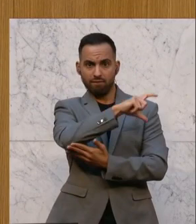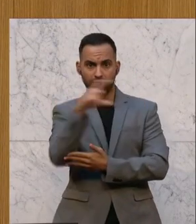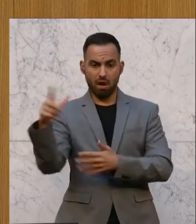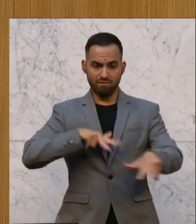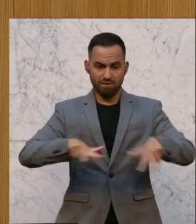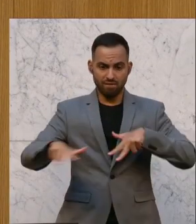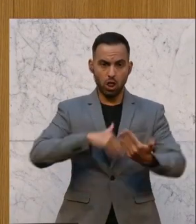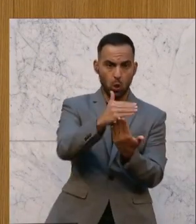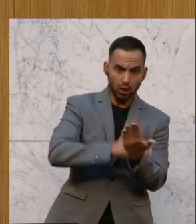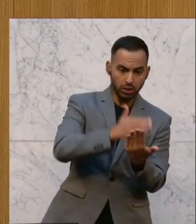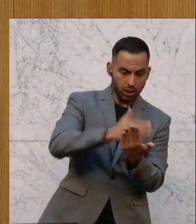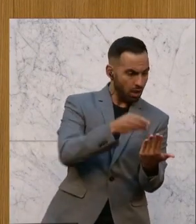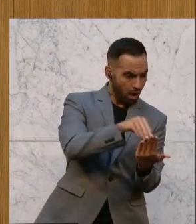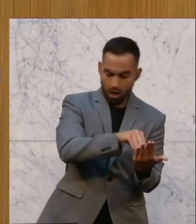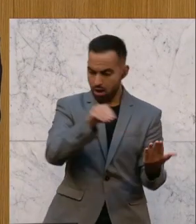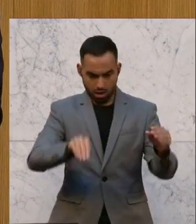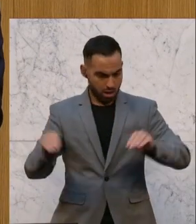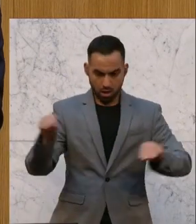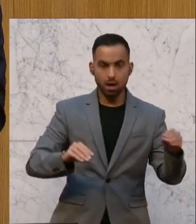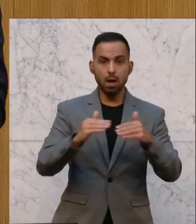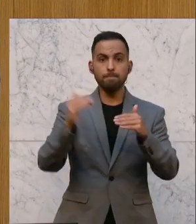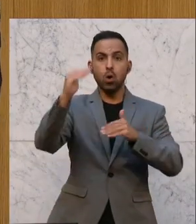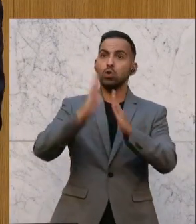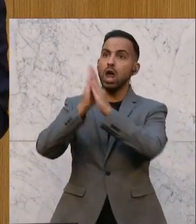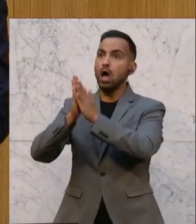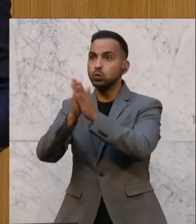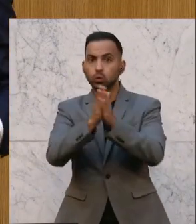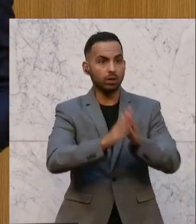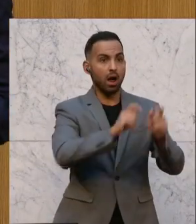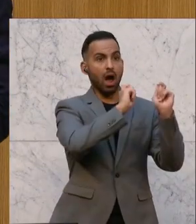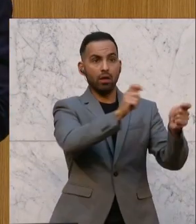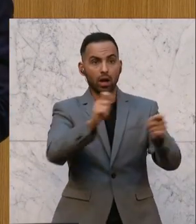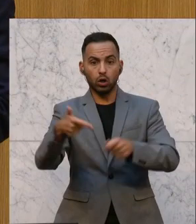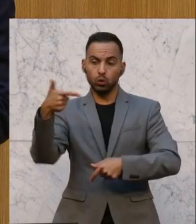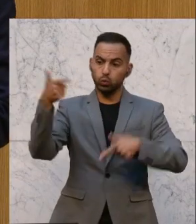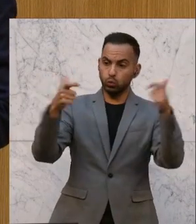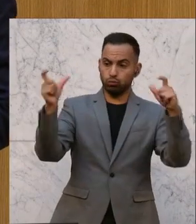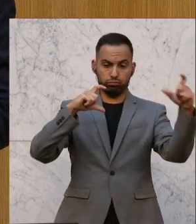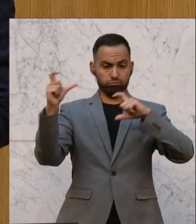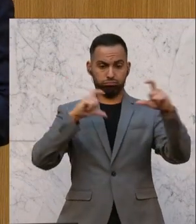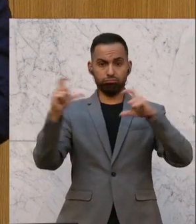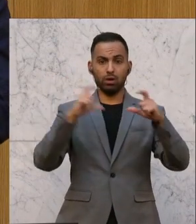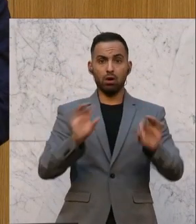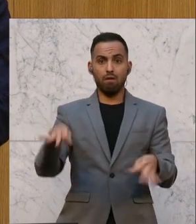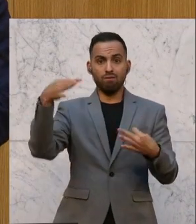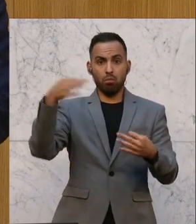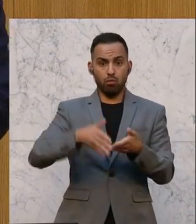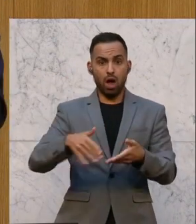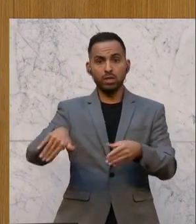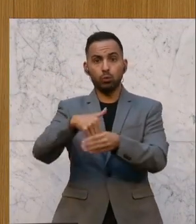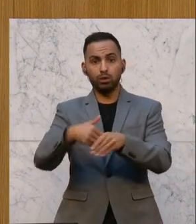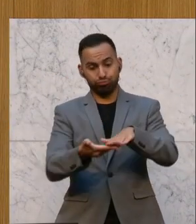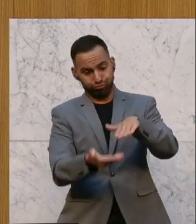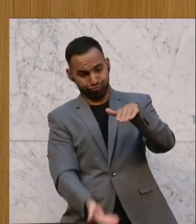von Verwaltungslisten, unzählige Behördenansuchen, Dutzende Anträge für Zuschüsse, ein Formulardschungel bei Supplierungen,